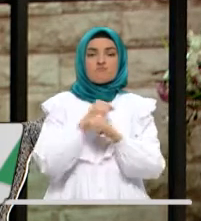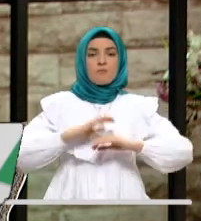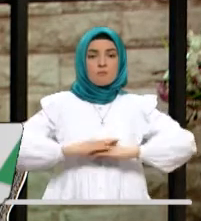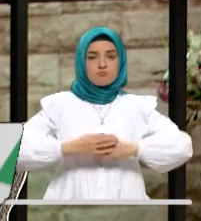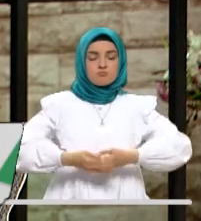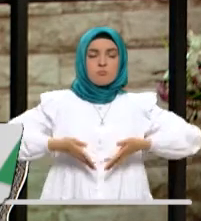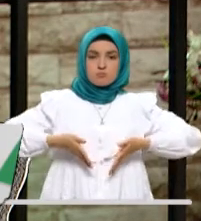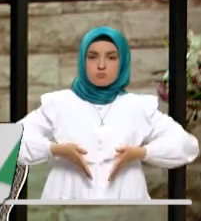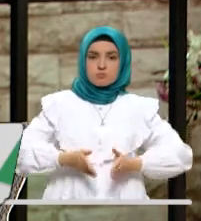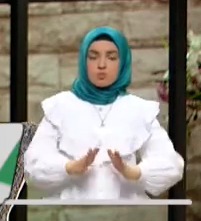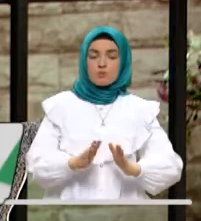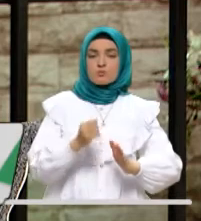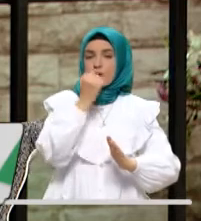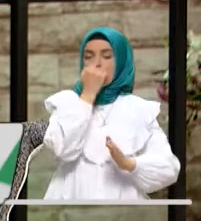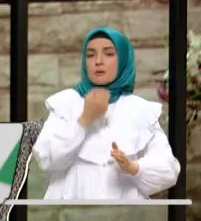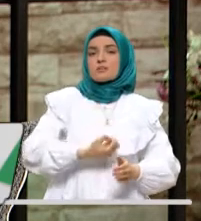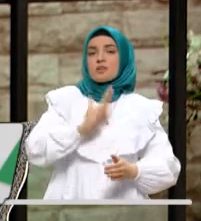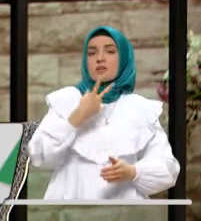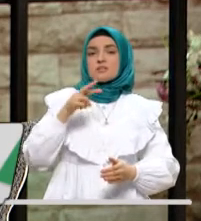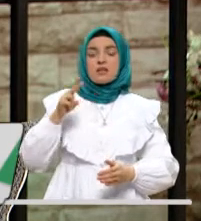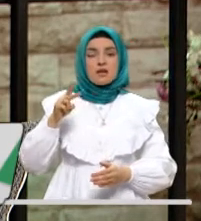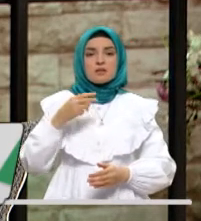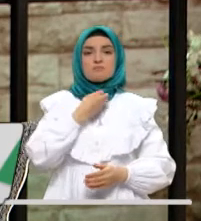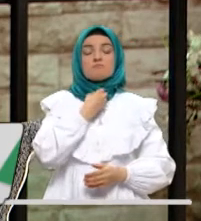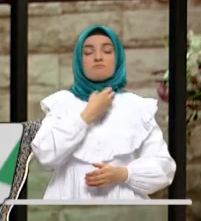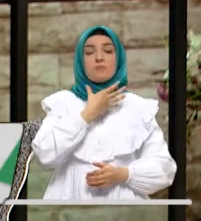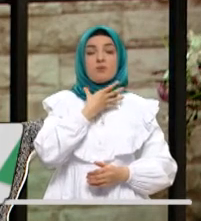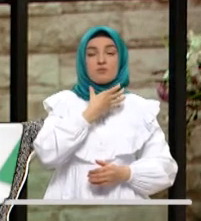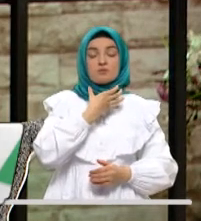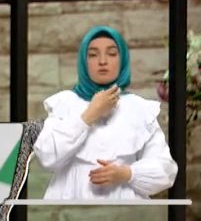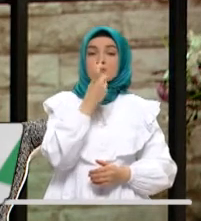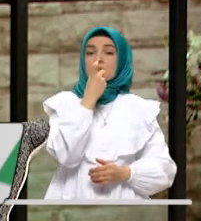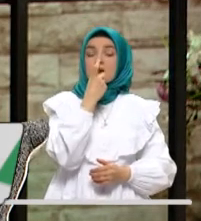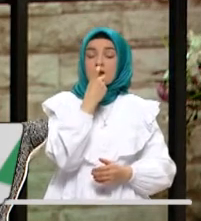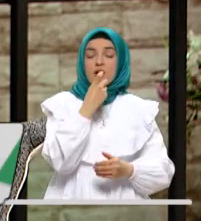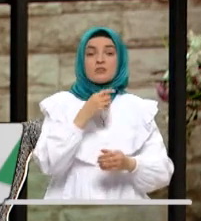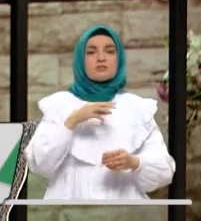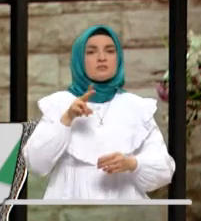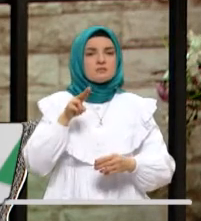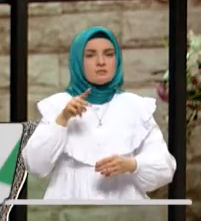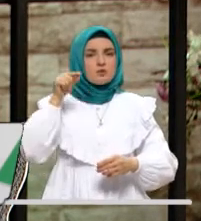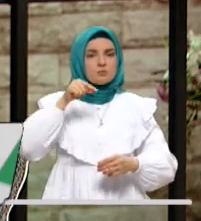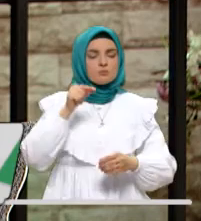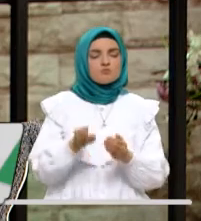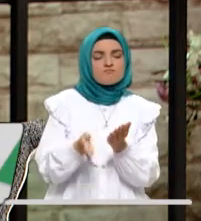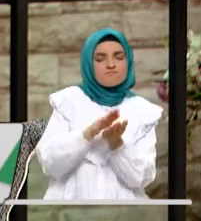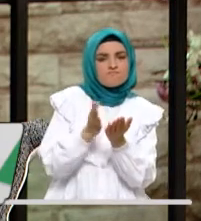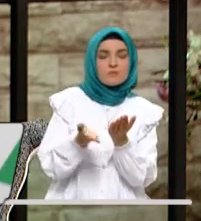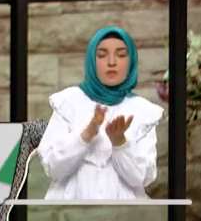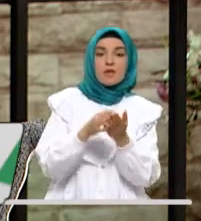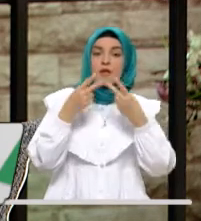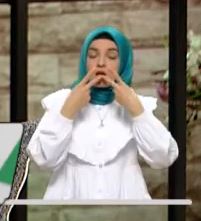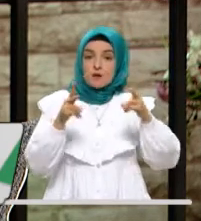kanser gibi birçok astım alerji ve kanser gibi birçok rahatsızlıklara sebebiyet verdiğini TÜBİTAK da yayınlarında açıkladı. Yani